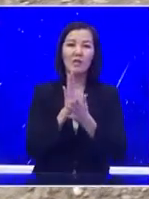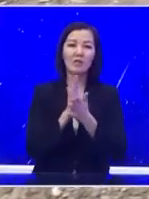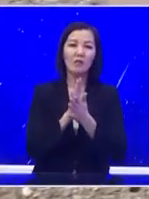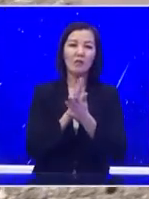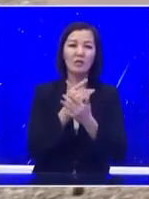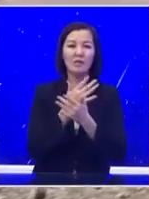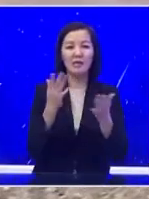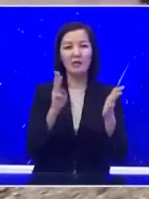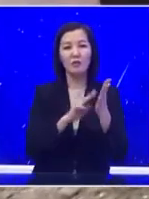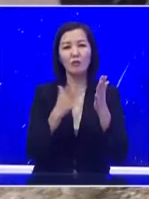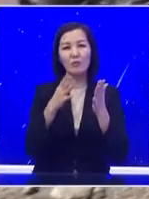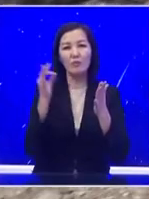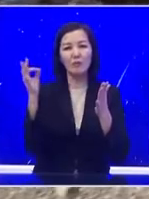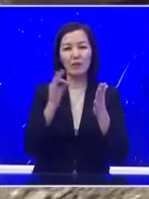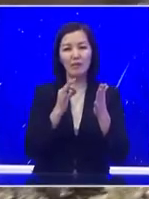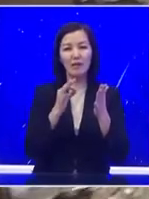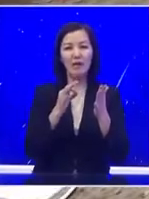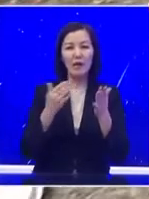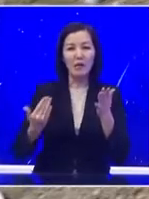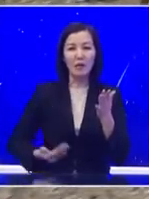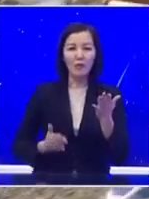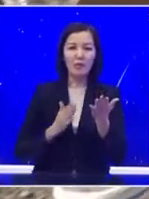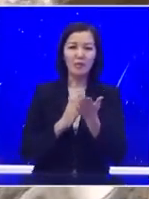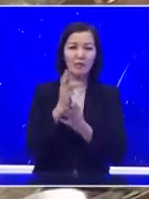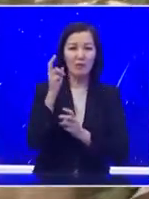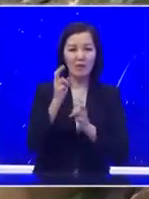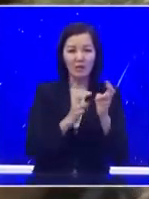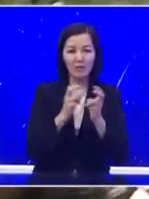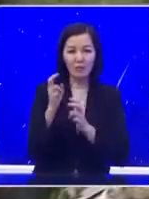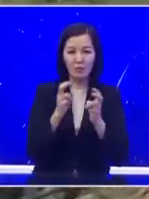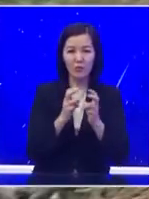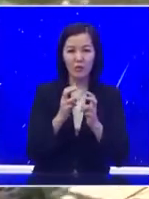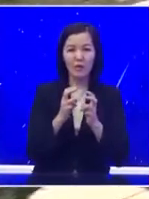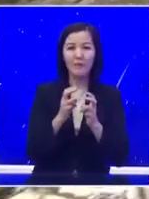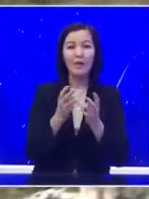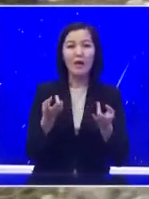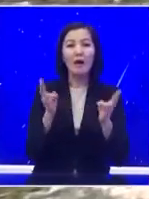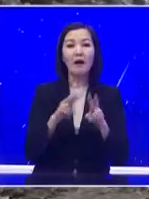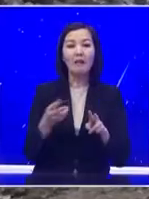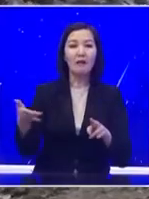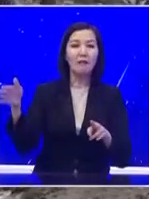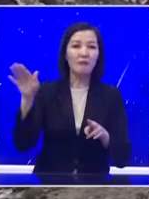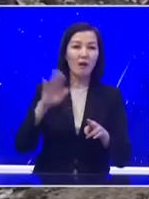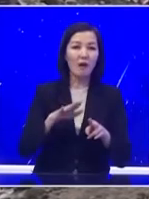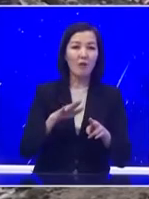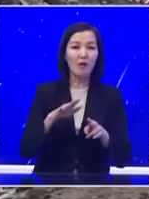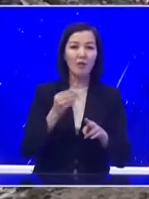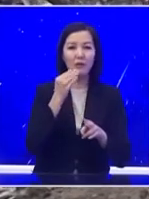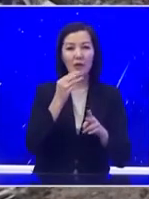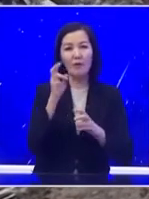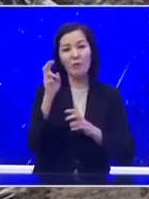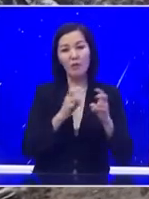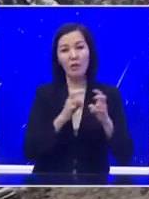ластаушы заттардың 95% коммуналдық қызмет кәсіпорындарына тиесілі екен. Ал қалғаны тау-кен, тамақ өнеркәсібінен